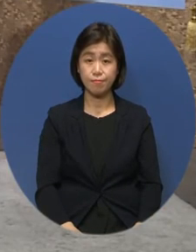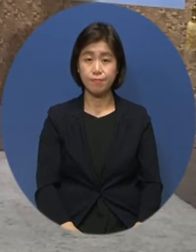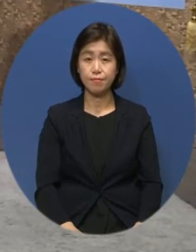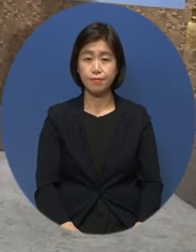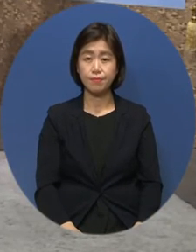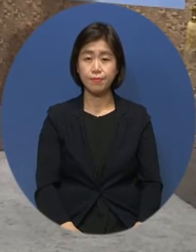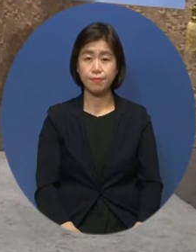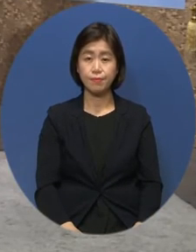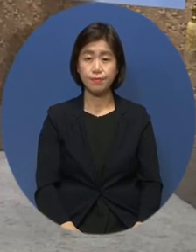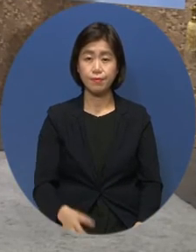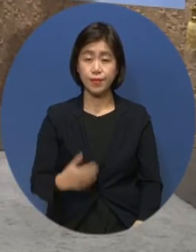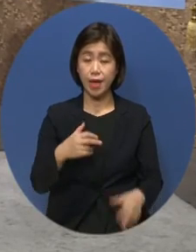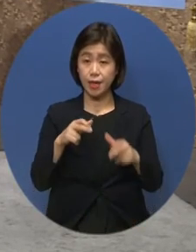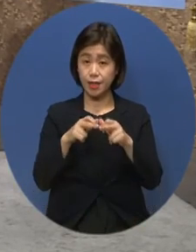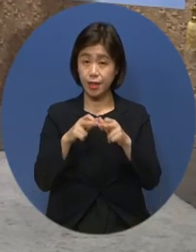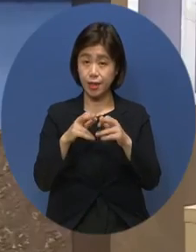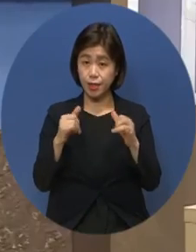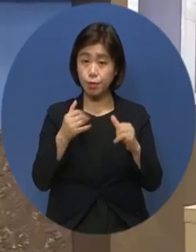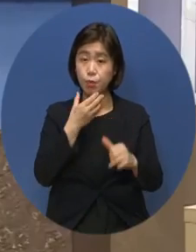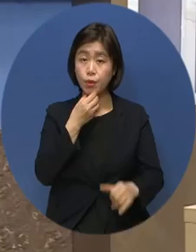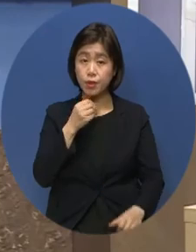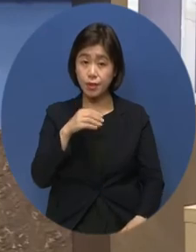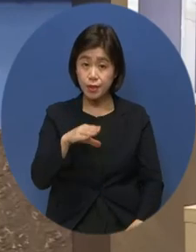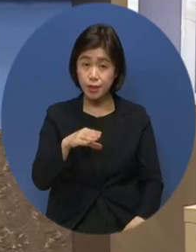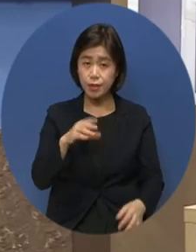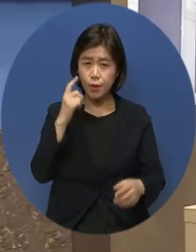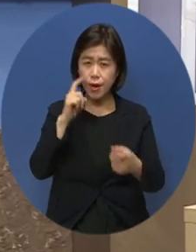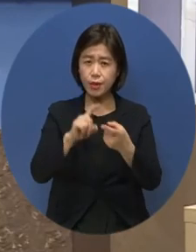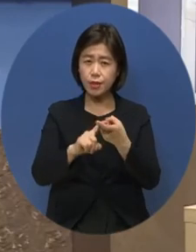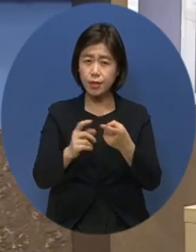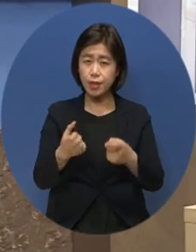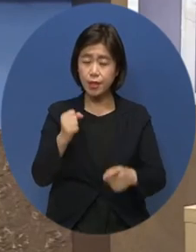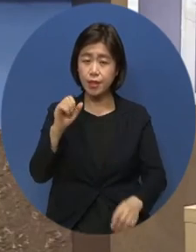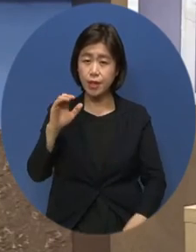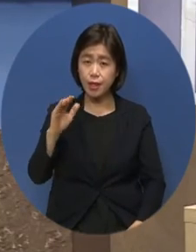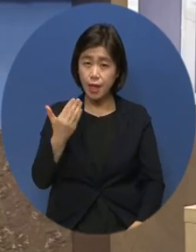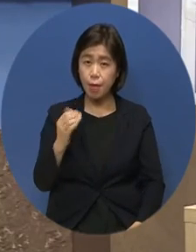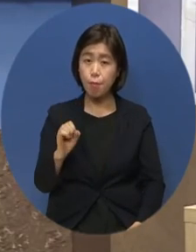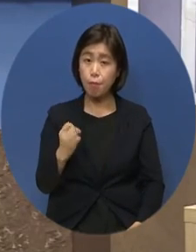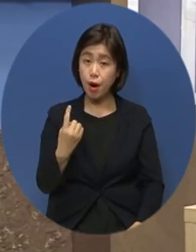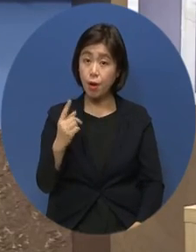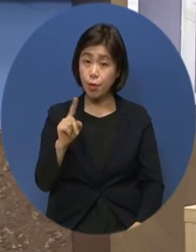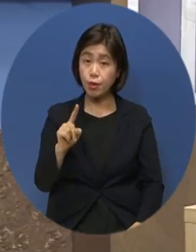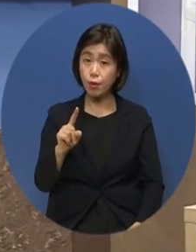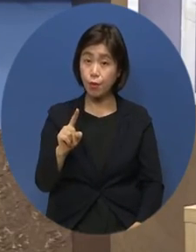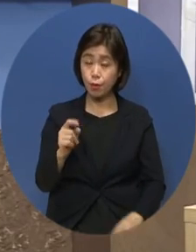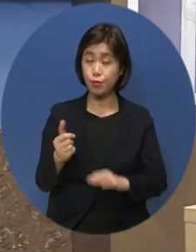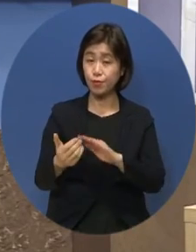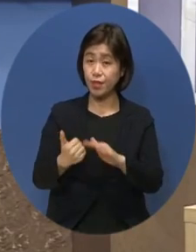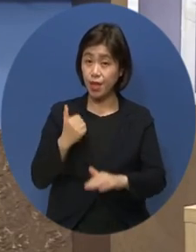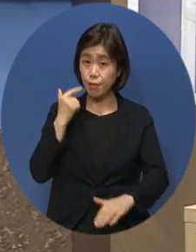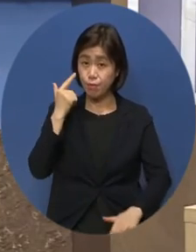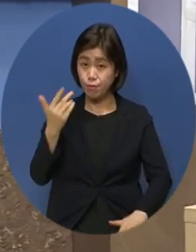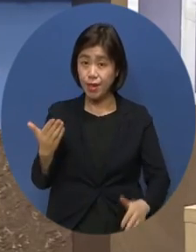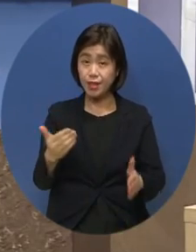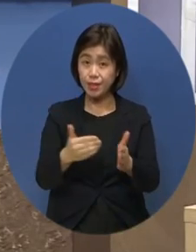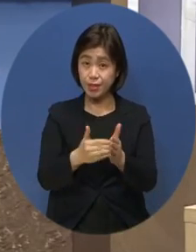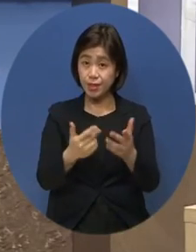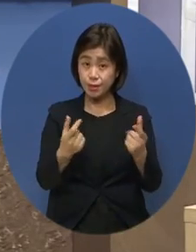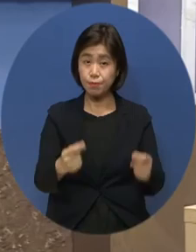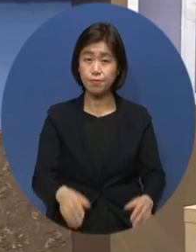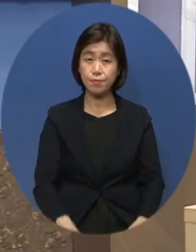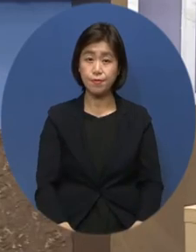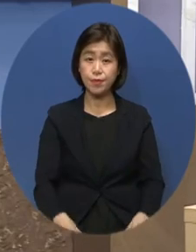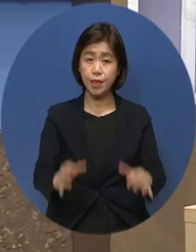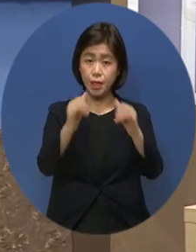넓혀서 제가 장애인복지 관심을 가지게 된 계기가 어떻게 되냐고 저희 여쭤 봤잖아요 그럼 이